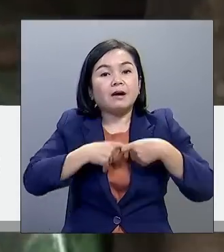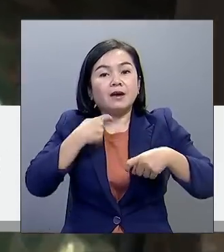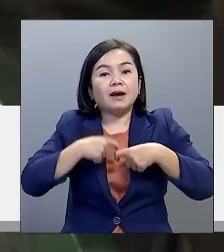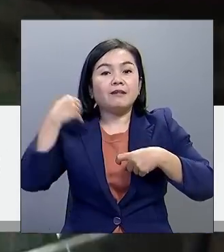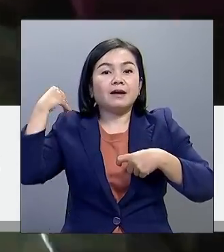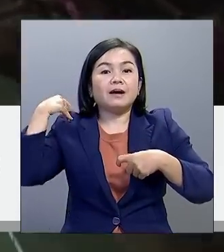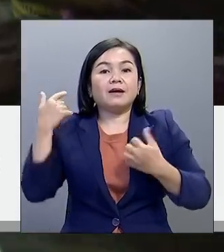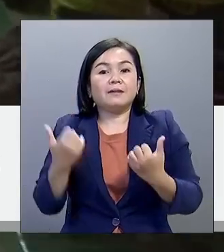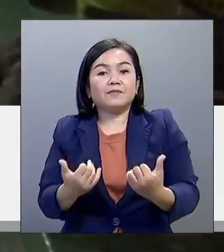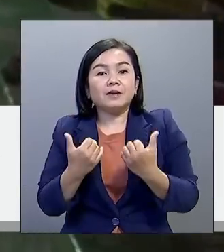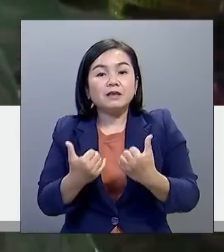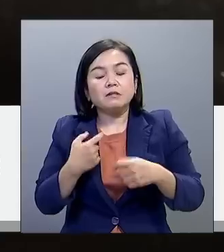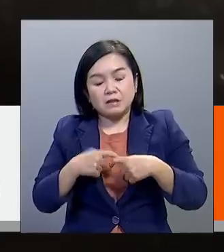ค่ะ